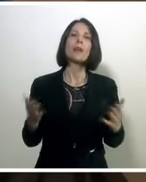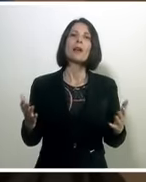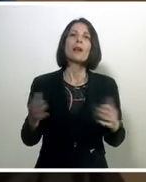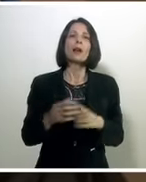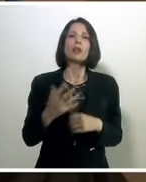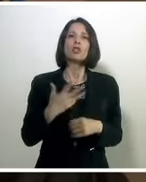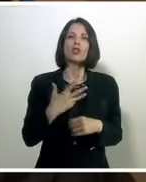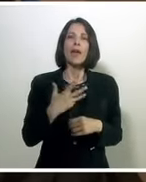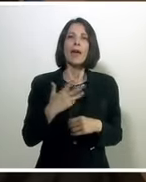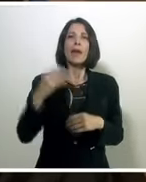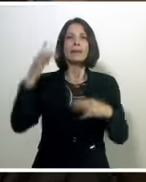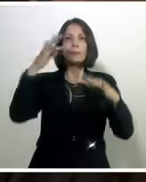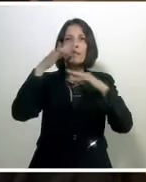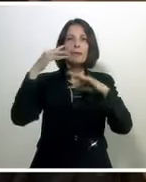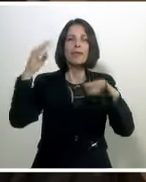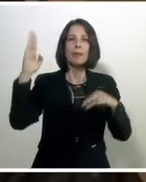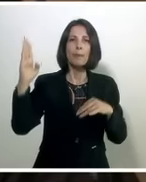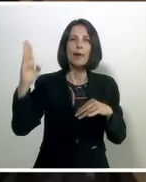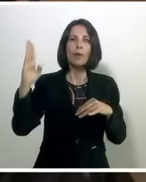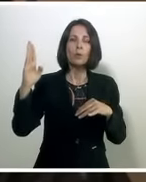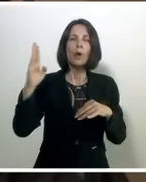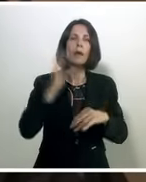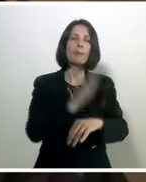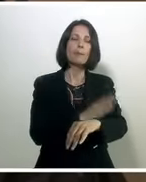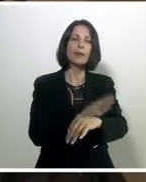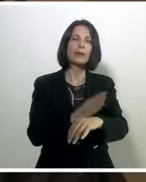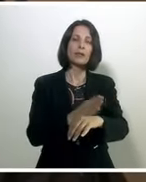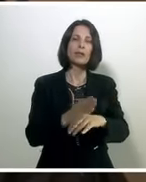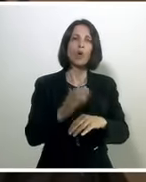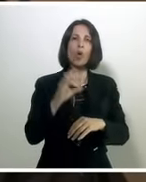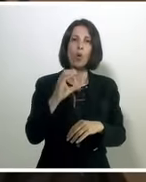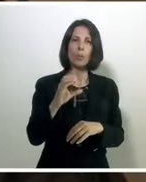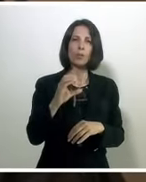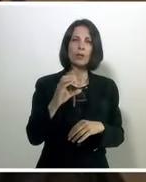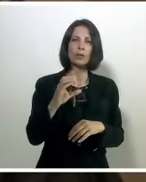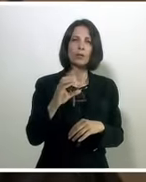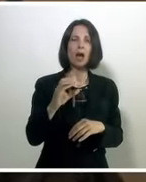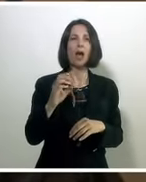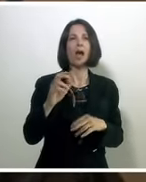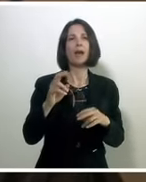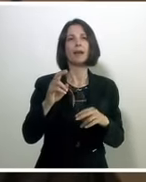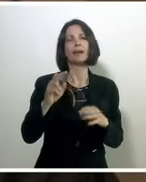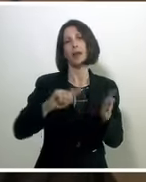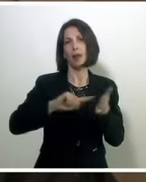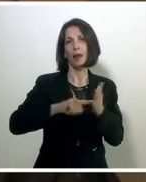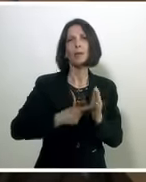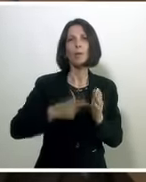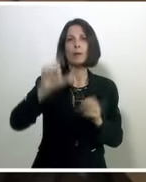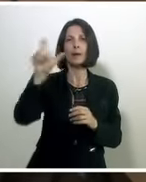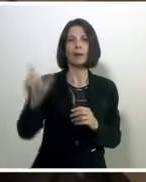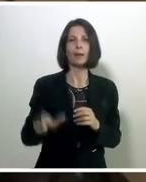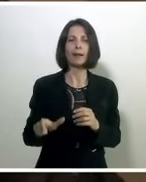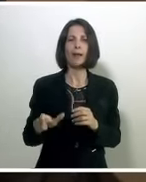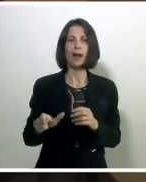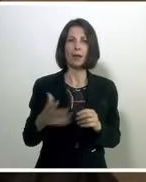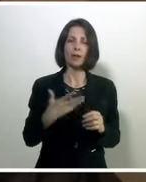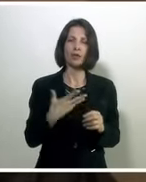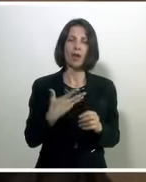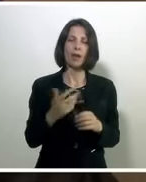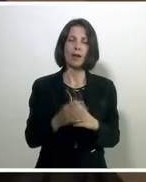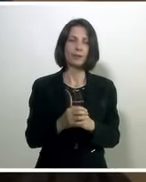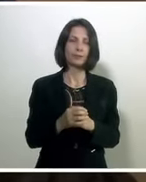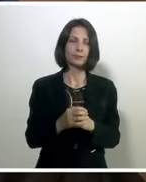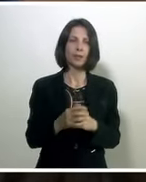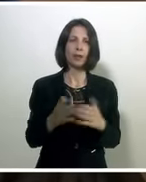del Partito Comunista e per certi versi anche della Repubblica Italiana sotto la sua guida il PC conobbe un'evoluzione